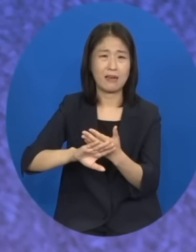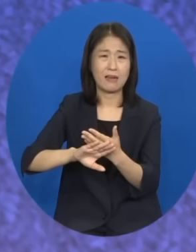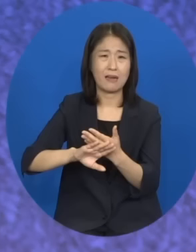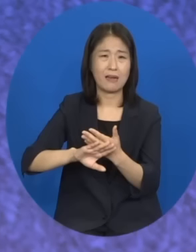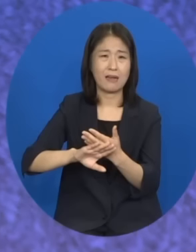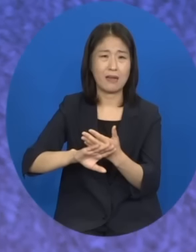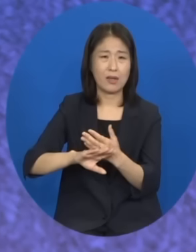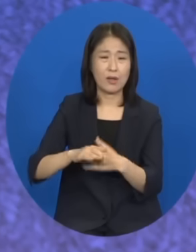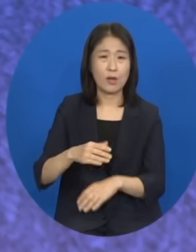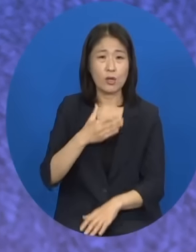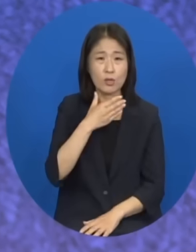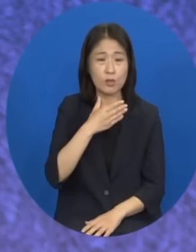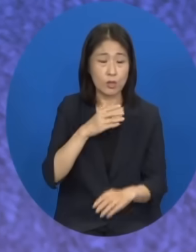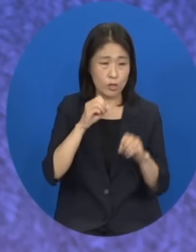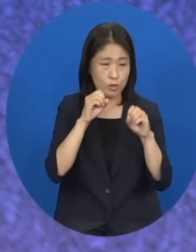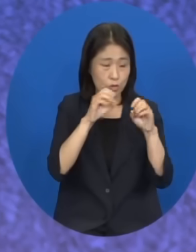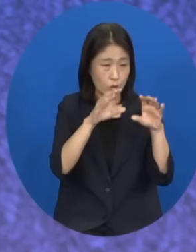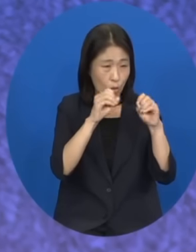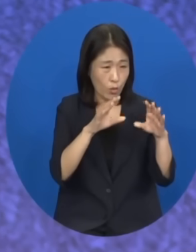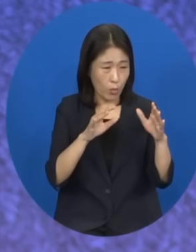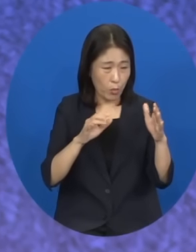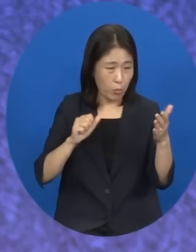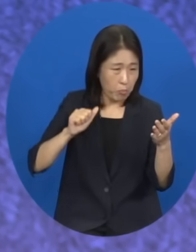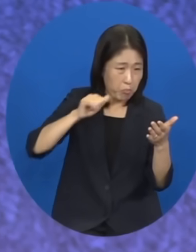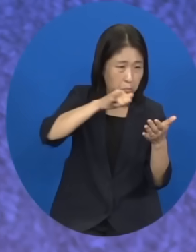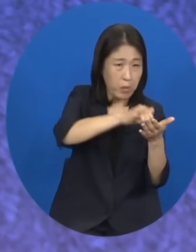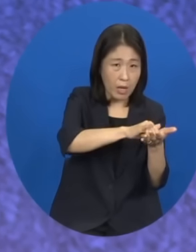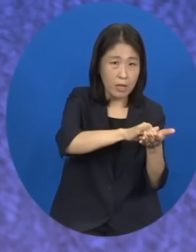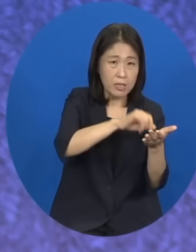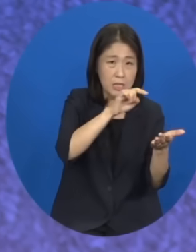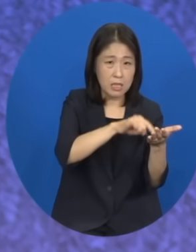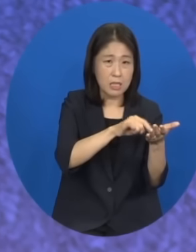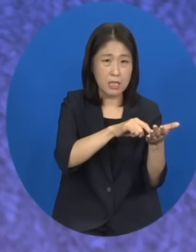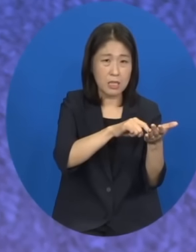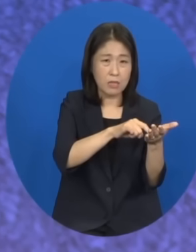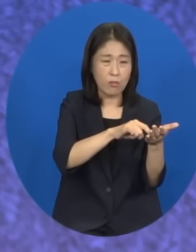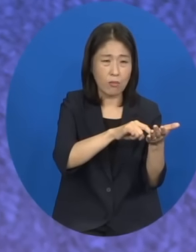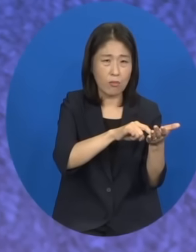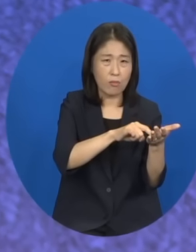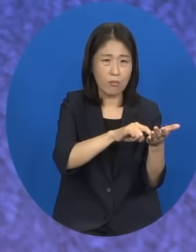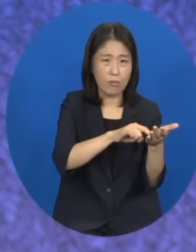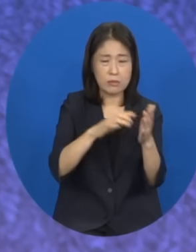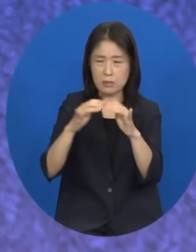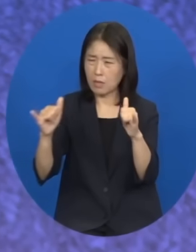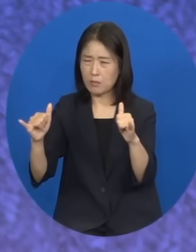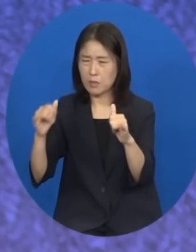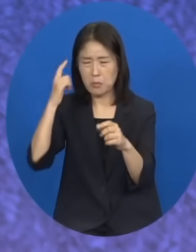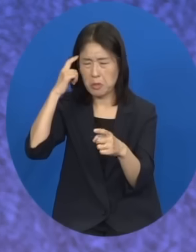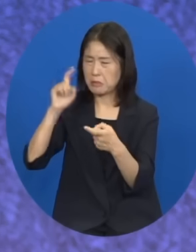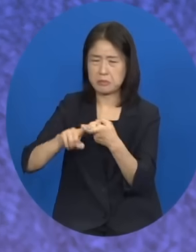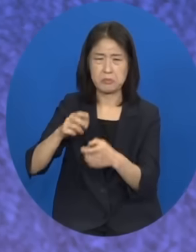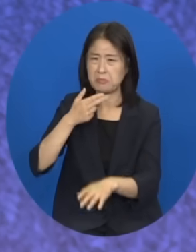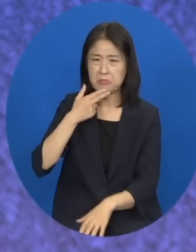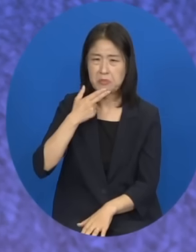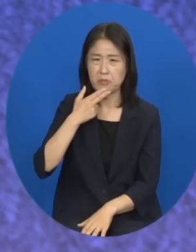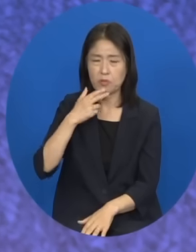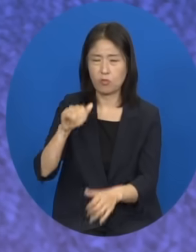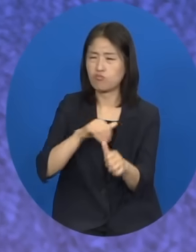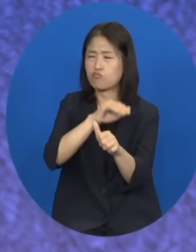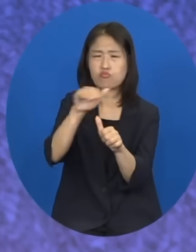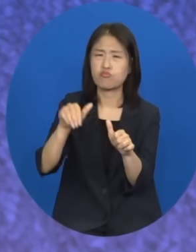도무지 선교를 나간다는 것 자체가 사람들에게 전혀 관심사도 없고 또 그럴 분위기도